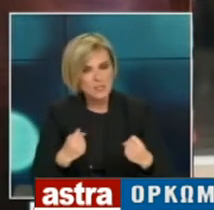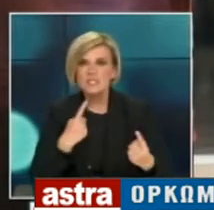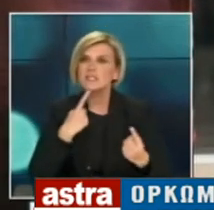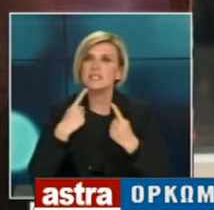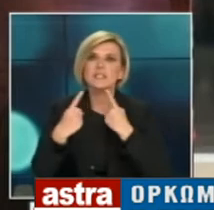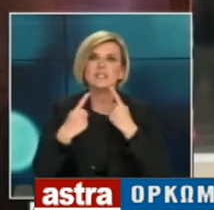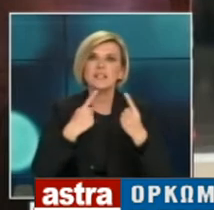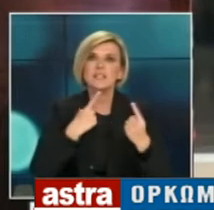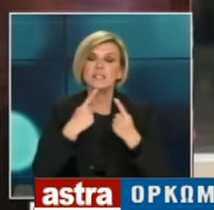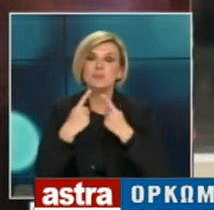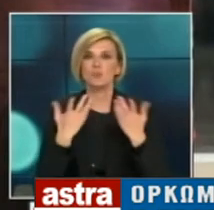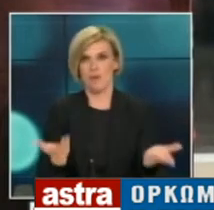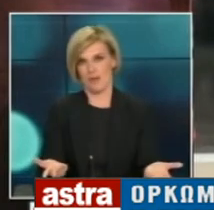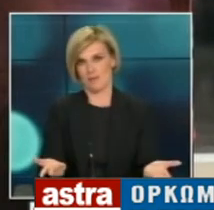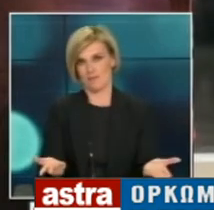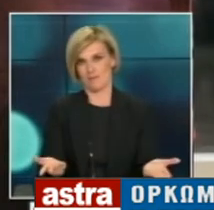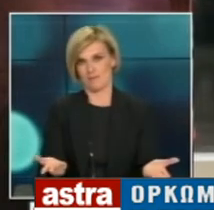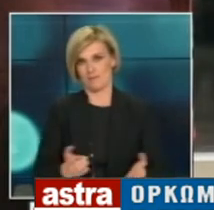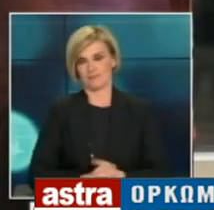να απορρίπτουμε